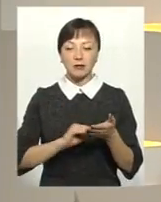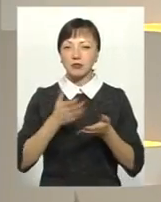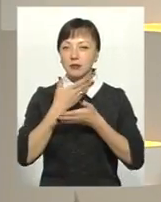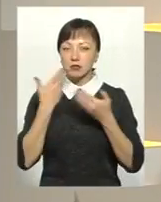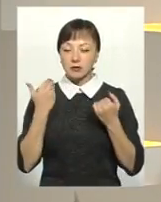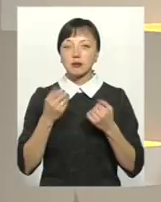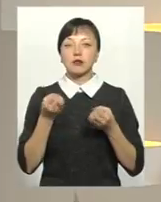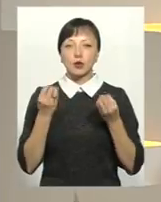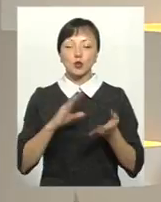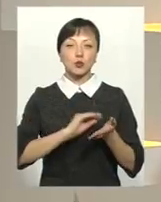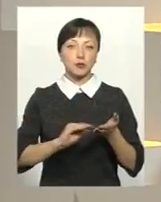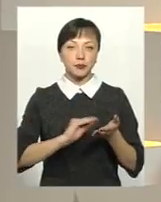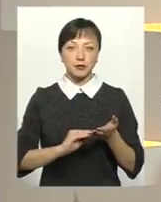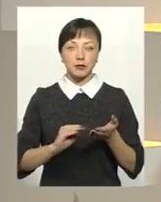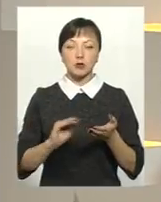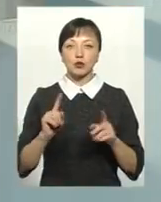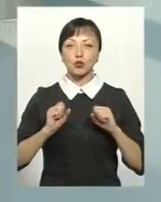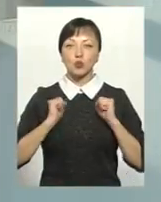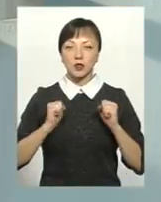прописано, що